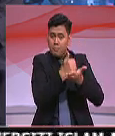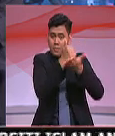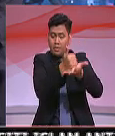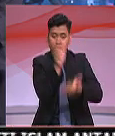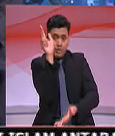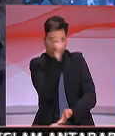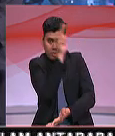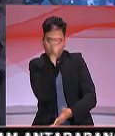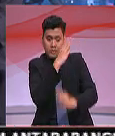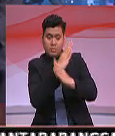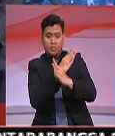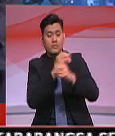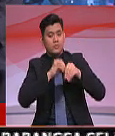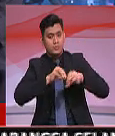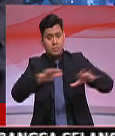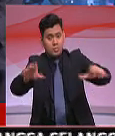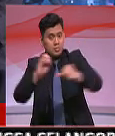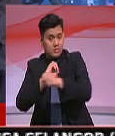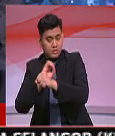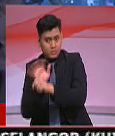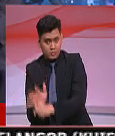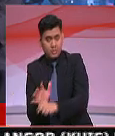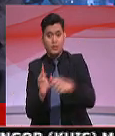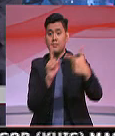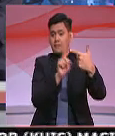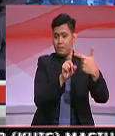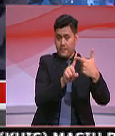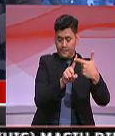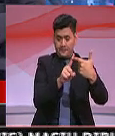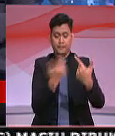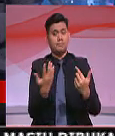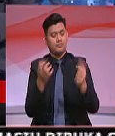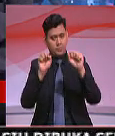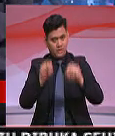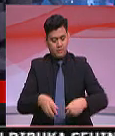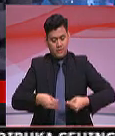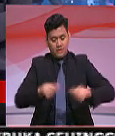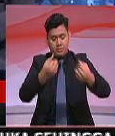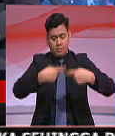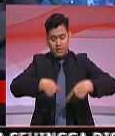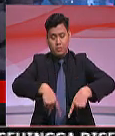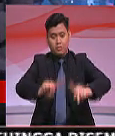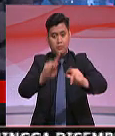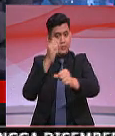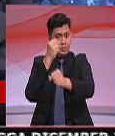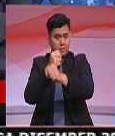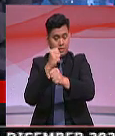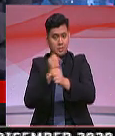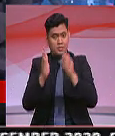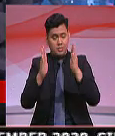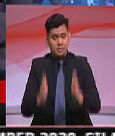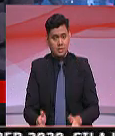dalam usaha membendung penularan COVID-19 dan kedua, menjana lebih banyak pekerjaan kepada rakyat tempatan